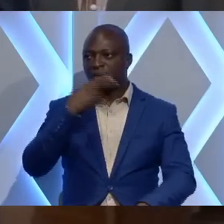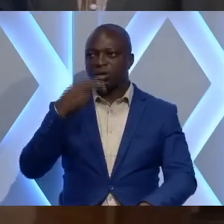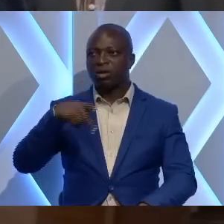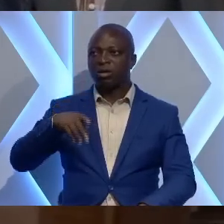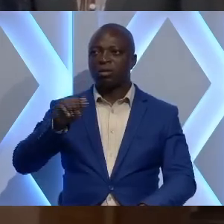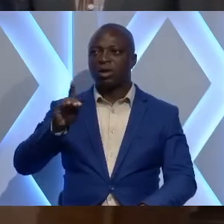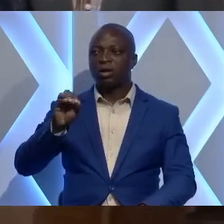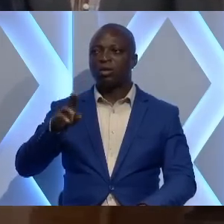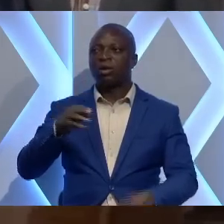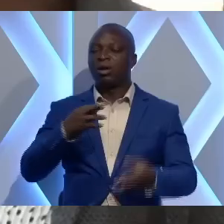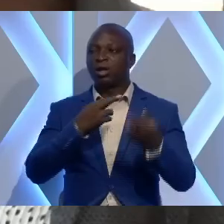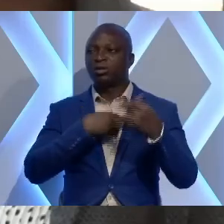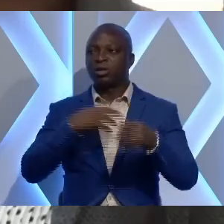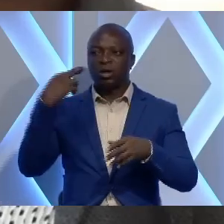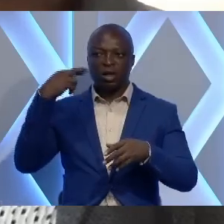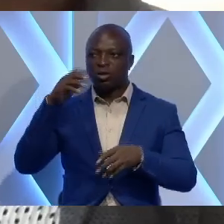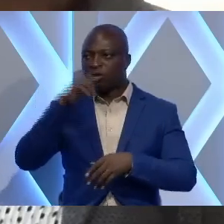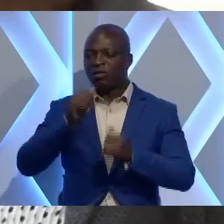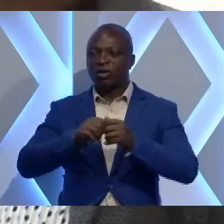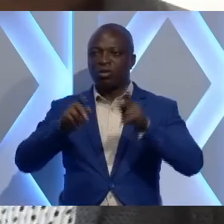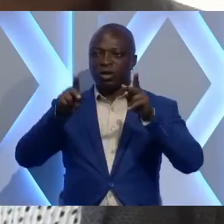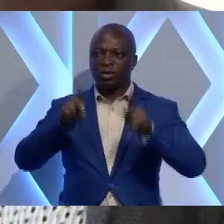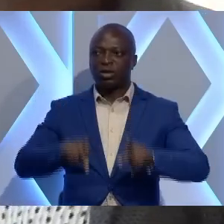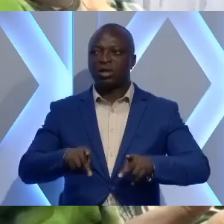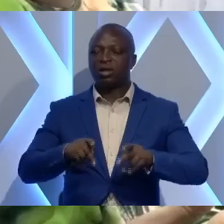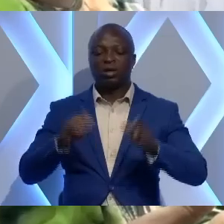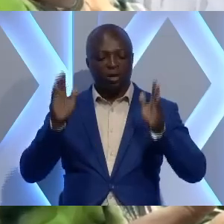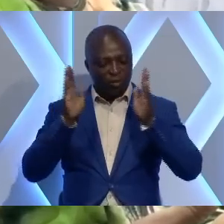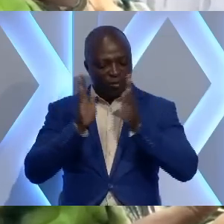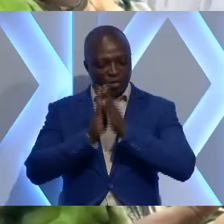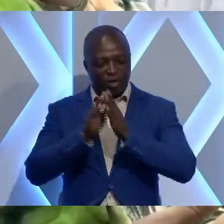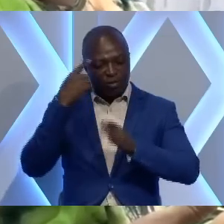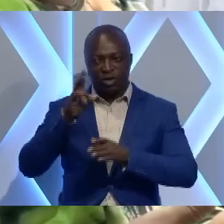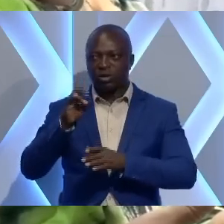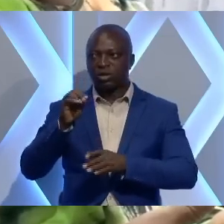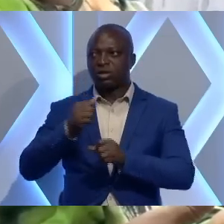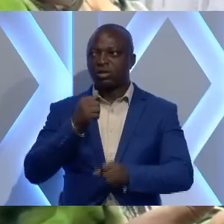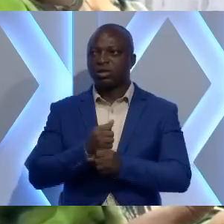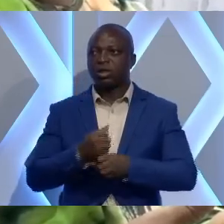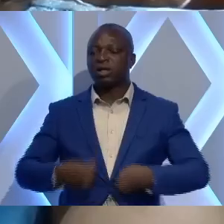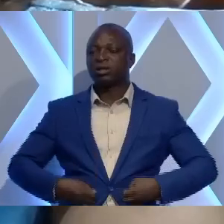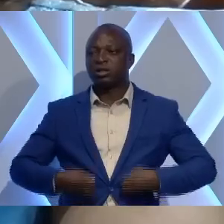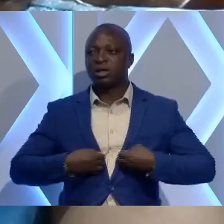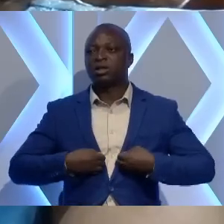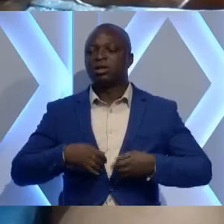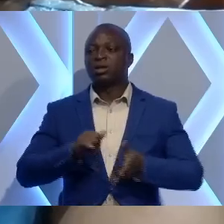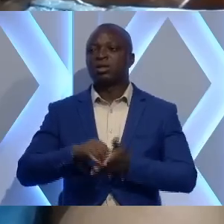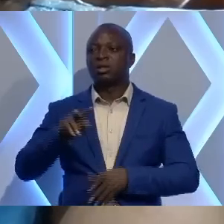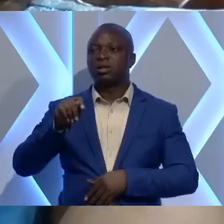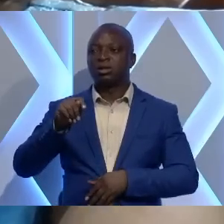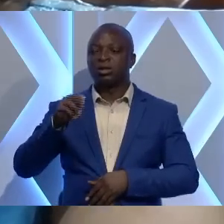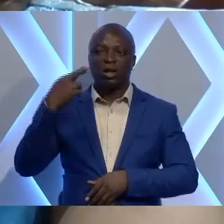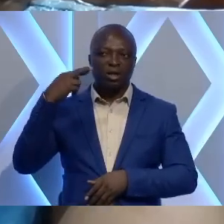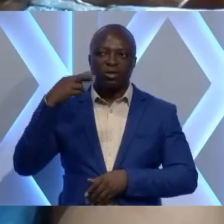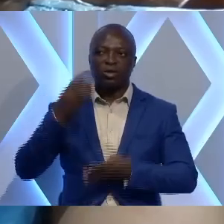Les responsables de Radio Lomé et le personnel prient pour les 70 ans d'existence de la chaîne au service du